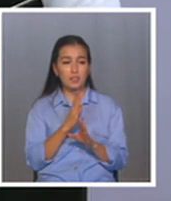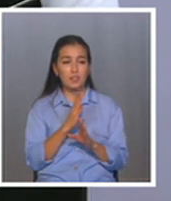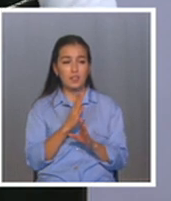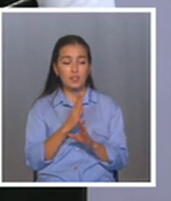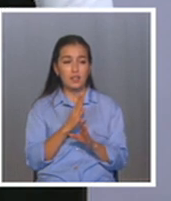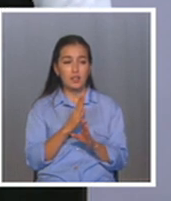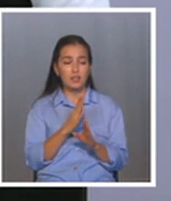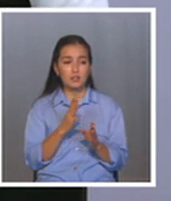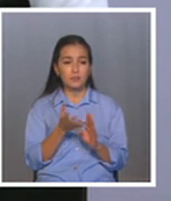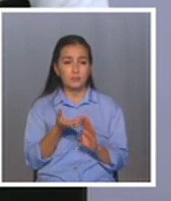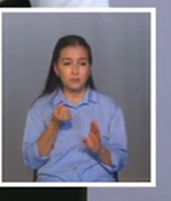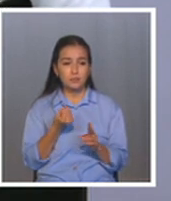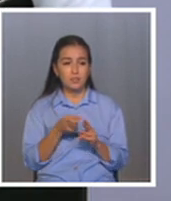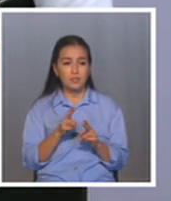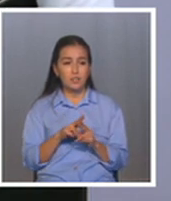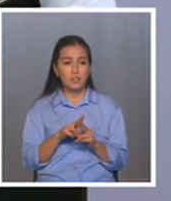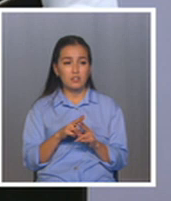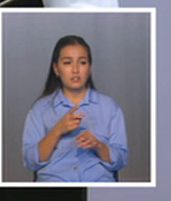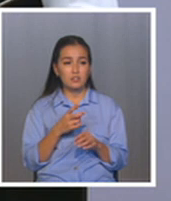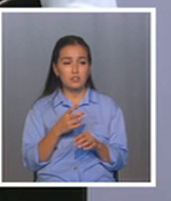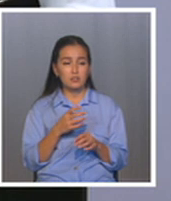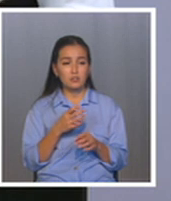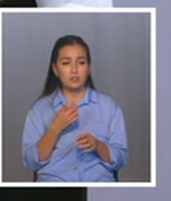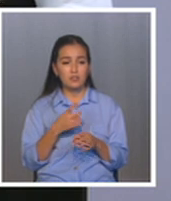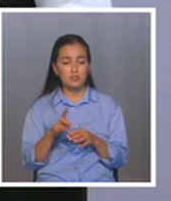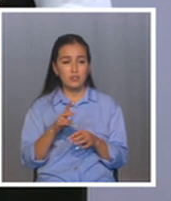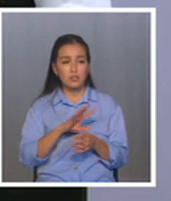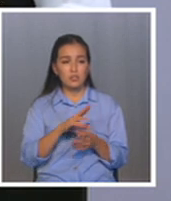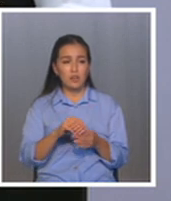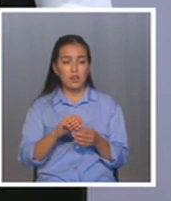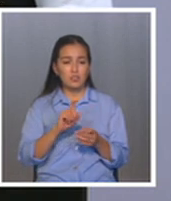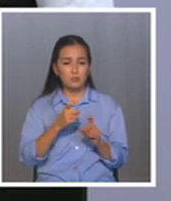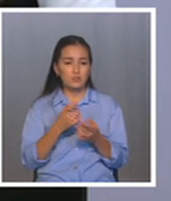болғандықтан залалсыздандыру қасиеті де болған екен.